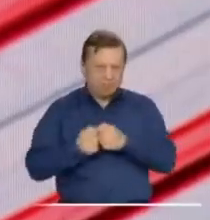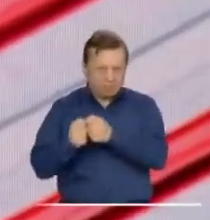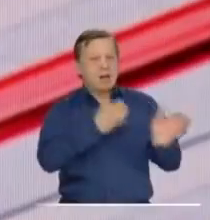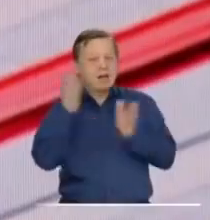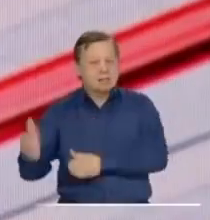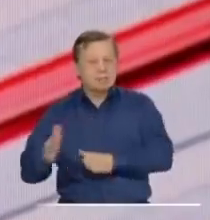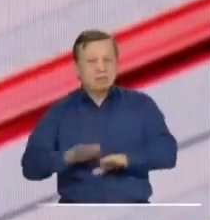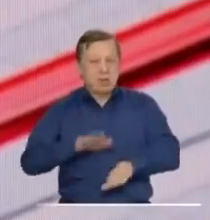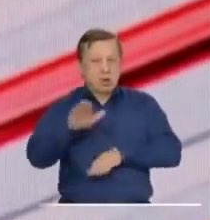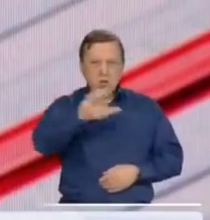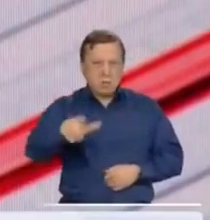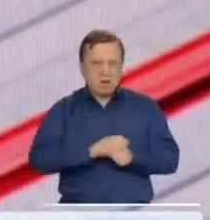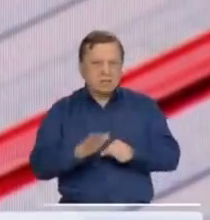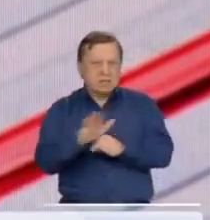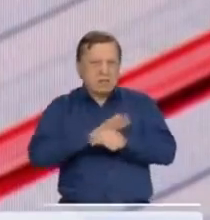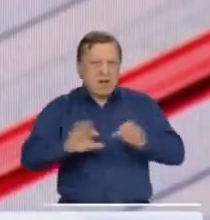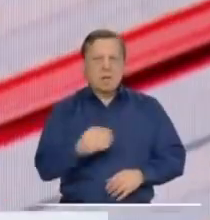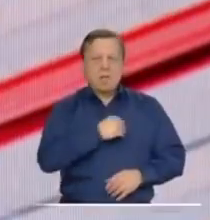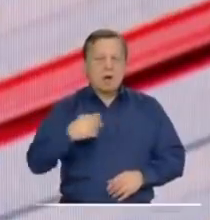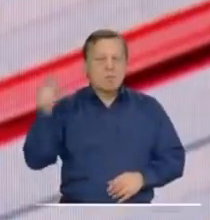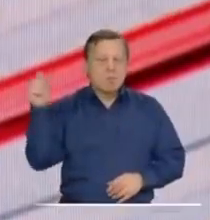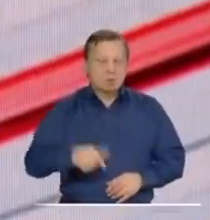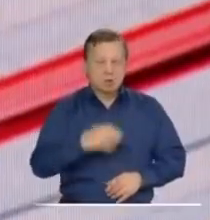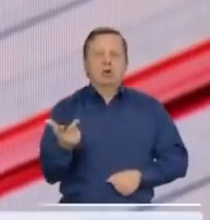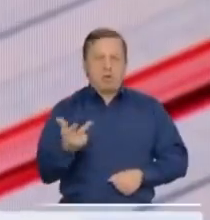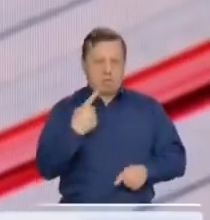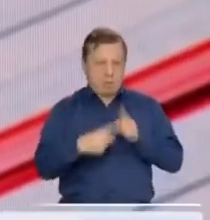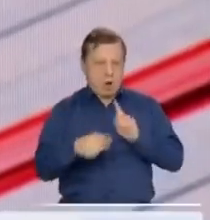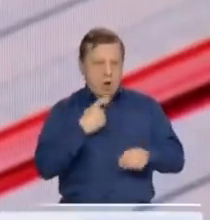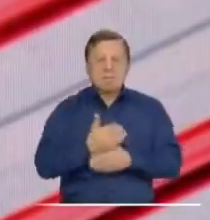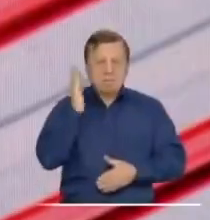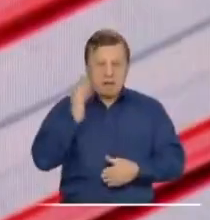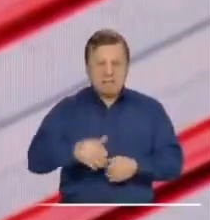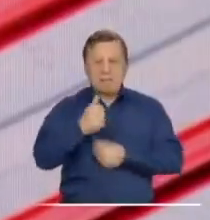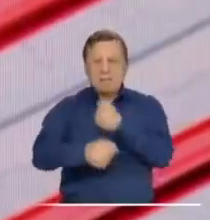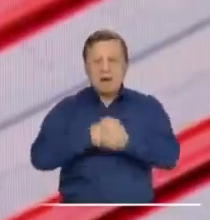przedsiębiorców, nie drodzy przedsiębiorcy. Przedsiębiorców, małe przedsiębiorstwa.